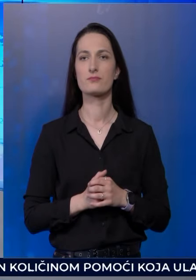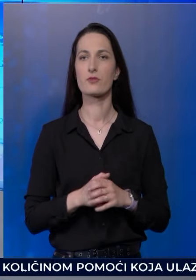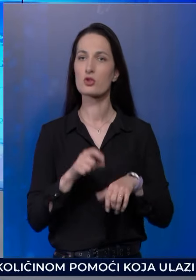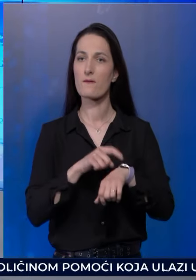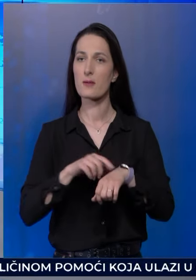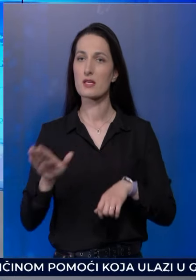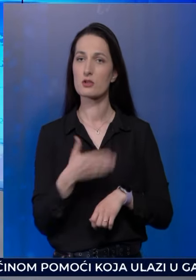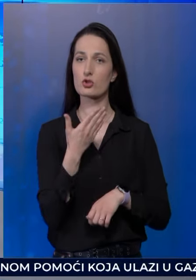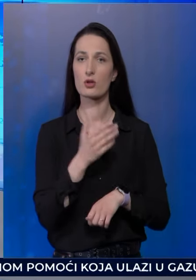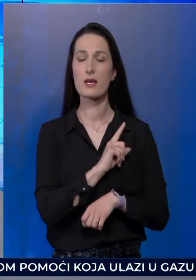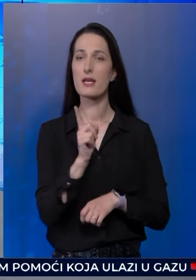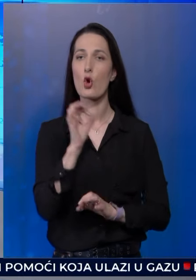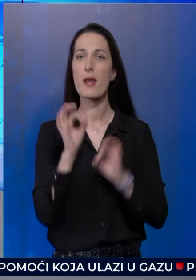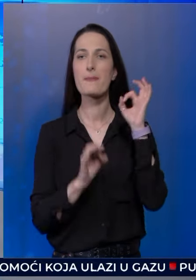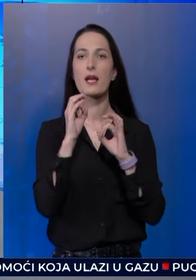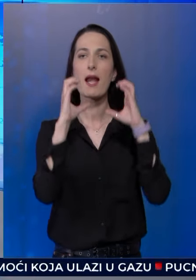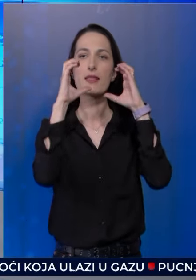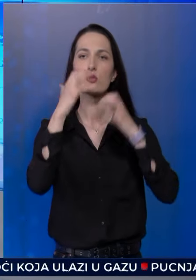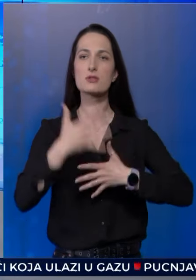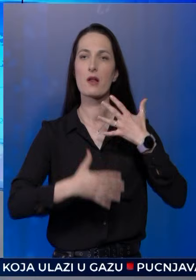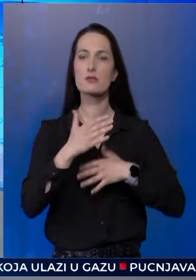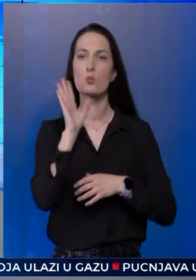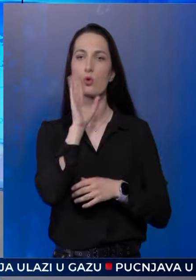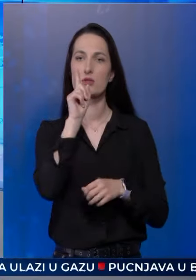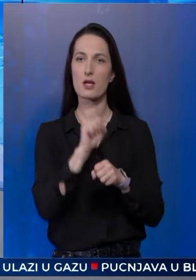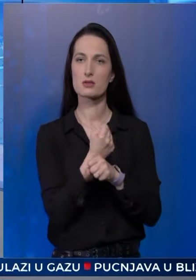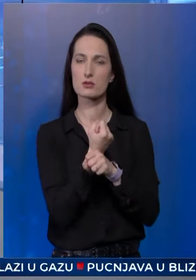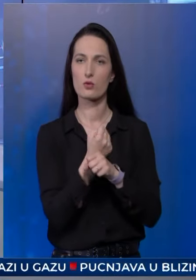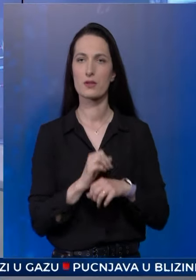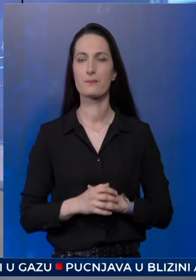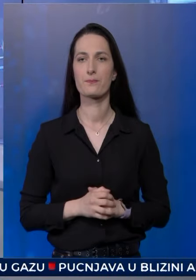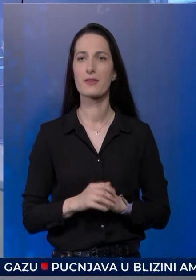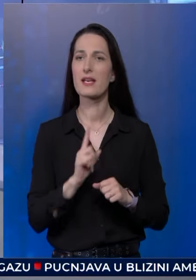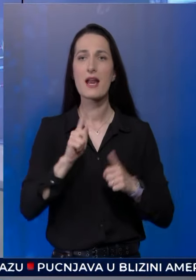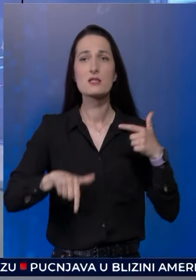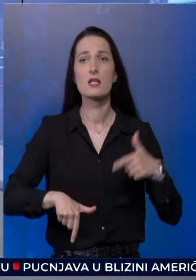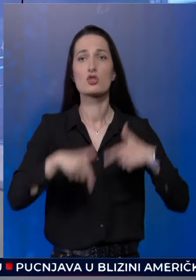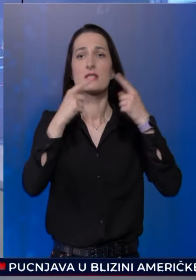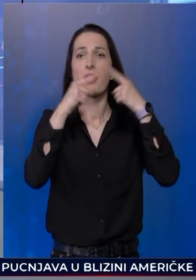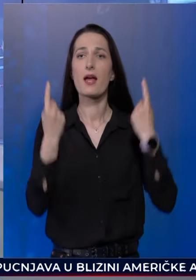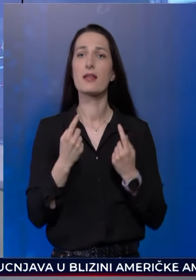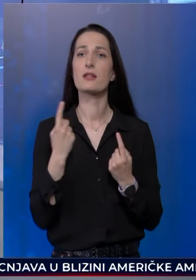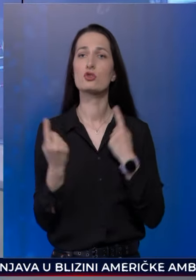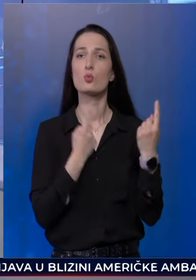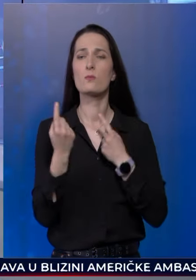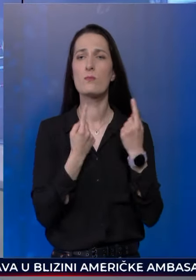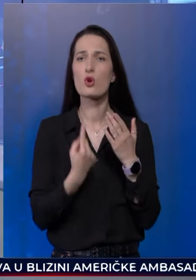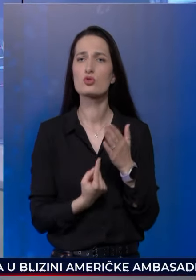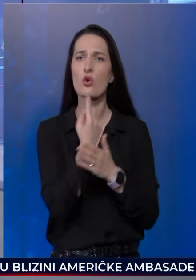Vrijeme istječe. Niko ne mjeri gledanost televizija u Bosni i Hercegovini. Nerazjašnjeno stanje na